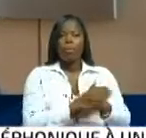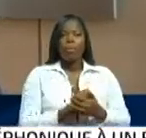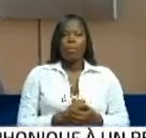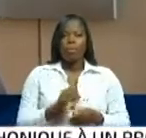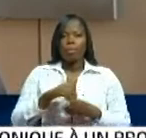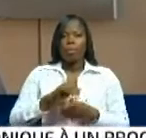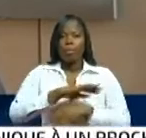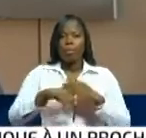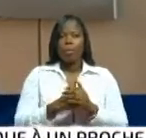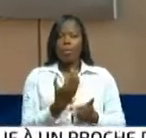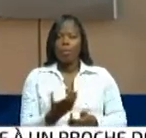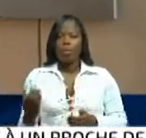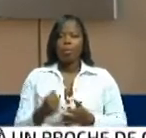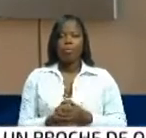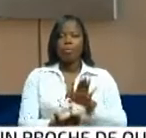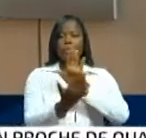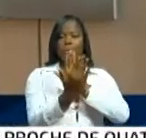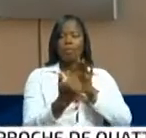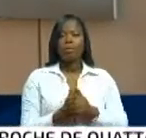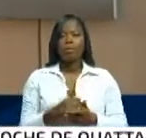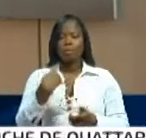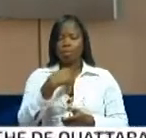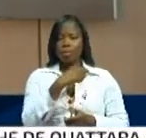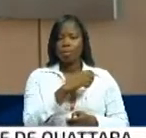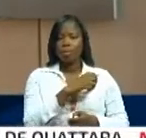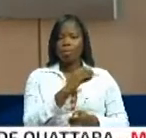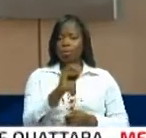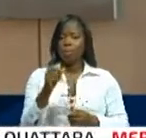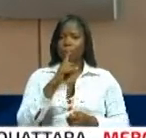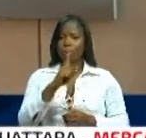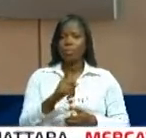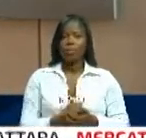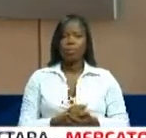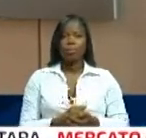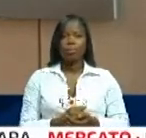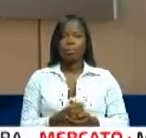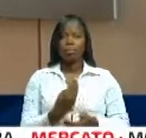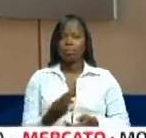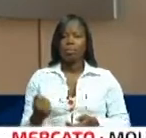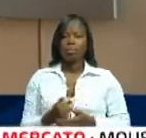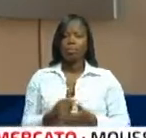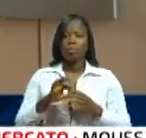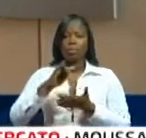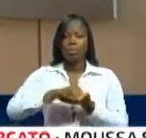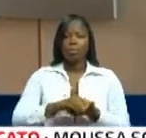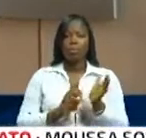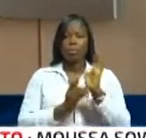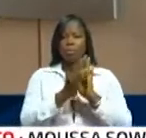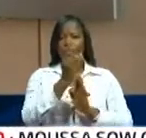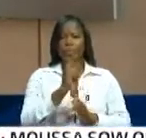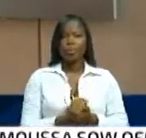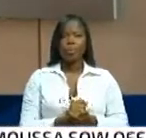cas pour faire face aux dysfonctionnements qui ont été constatés en matière de gestion axée sur les cantons pas